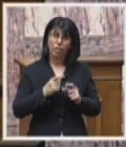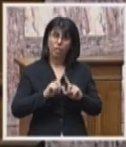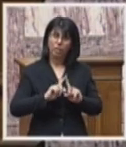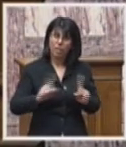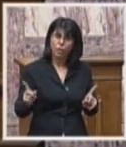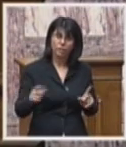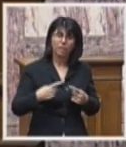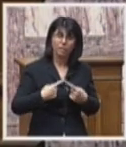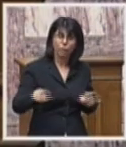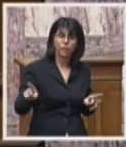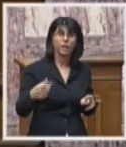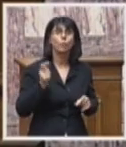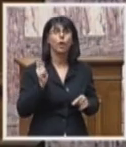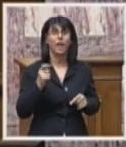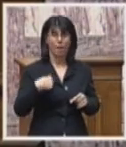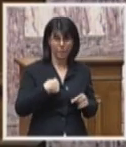Δημοκρατία. Και αν